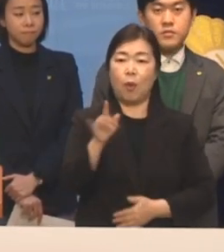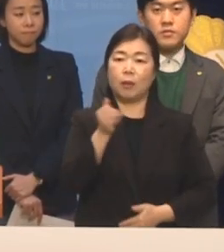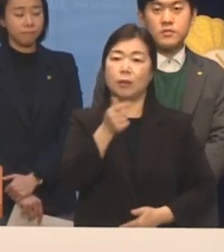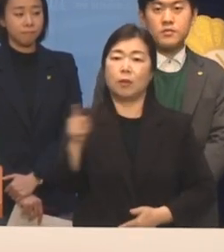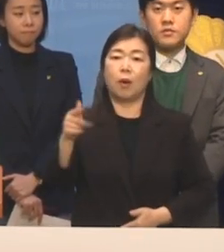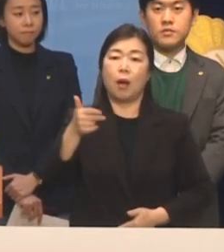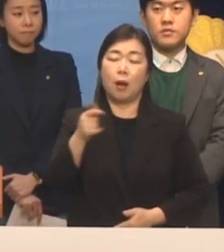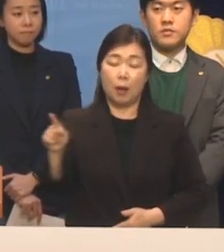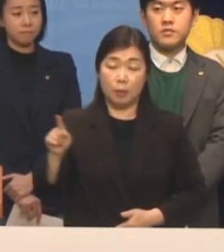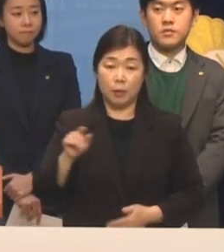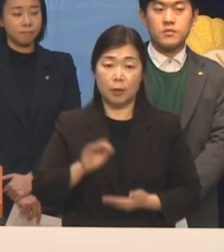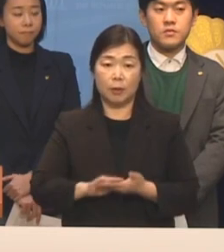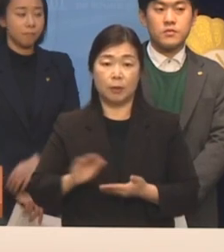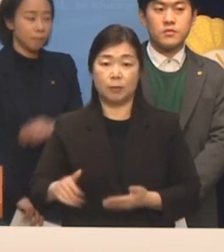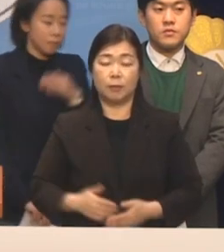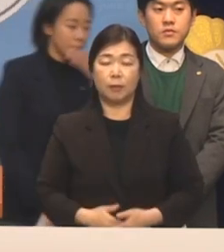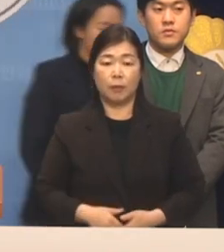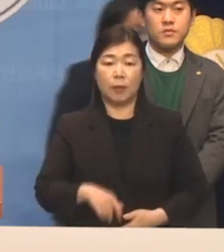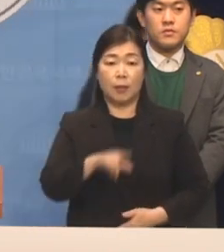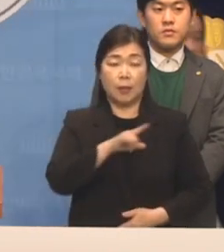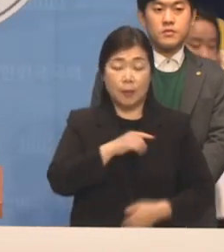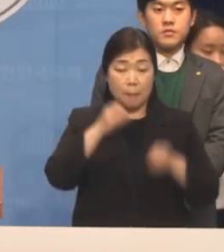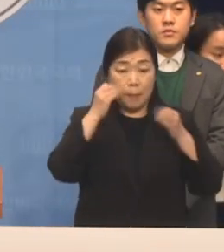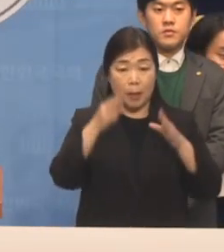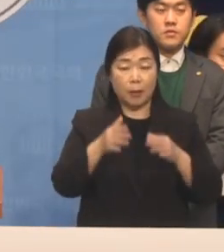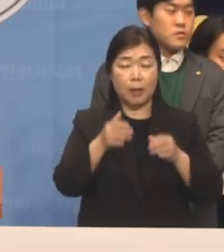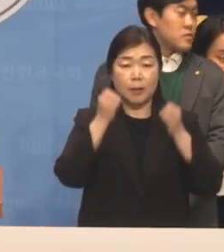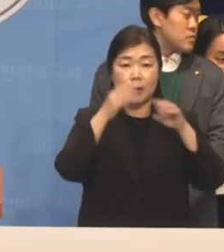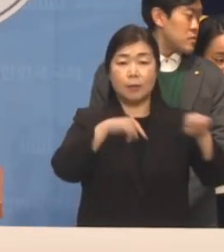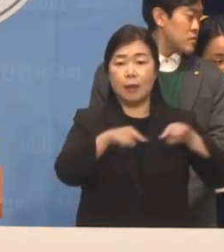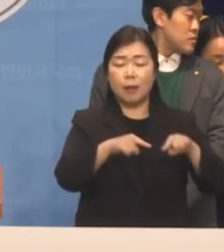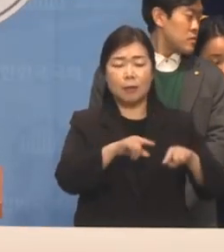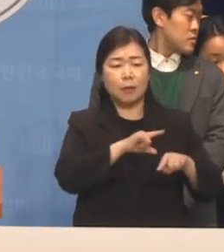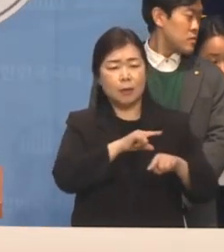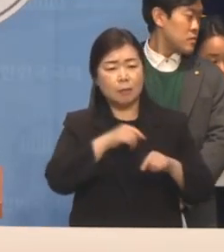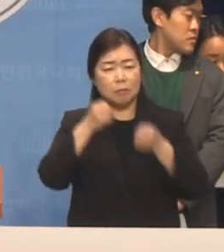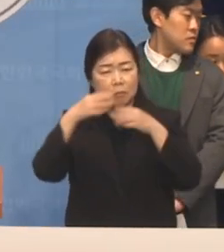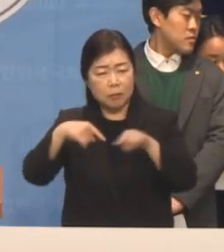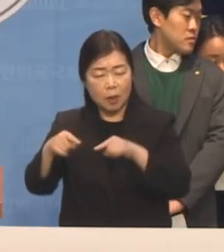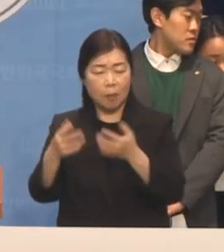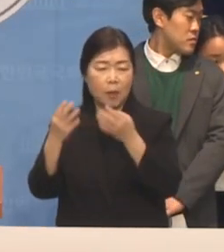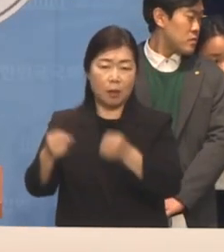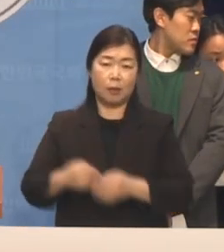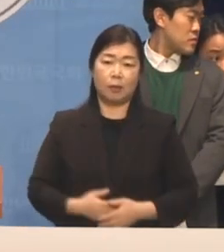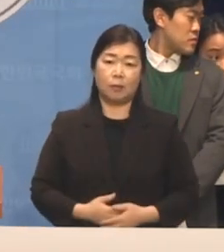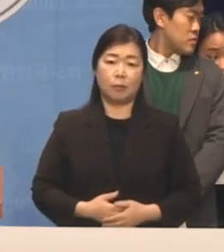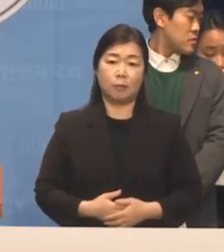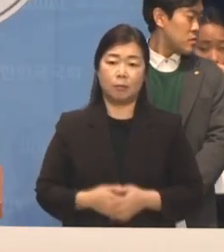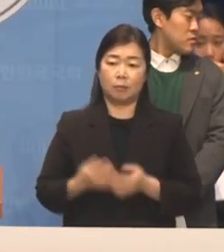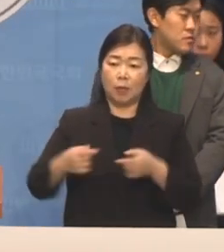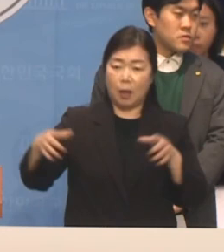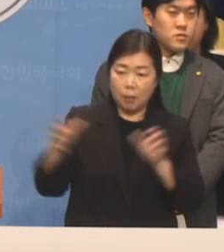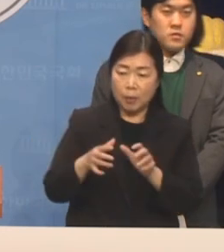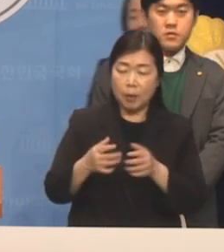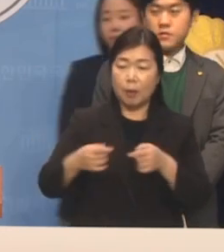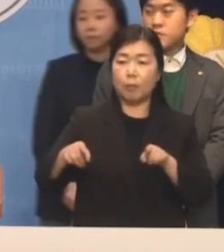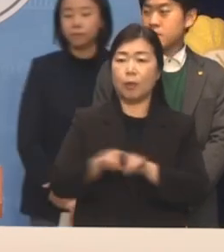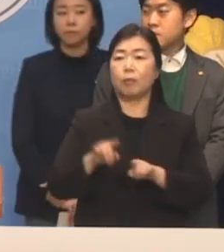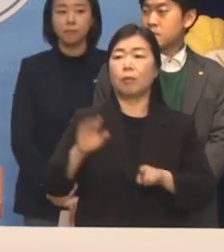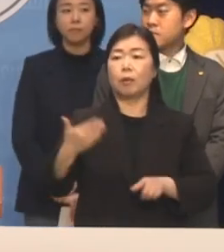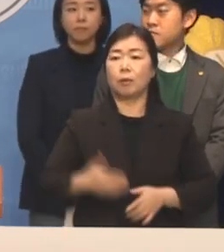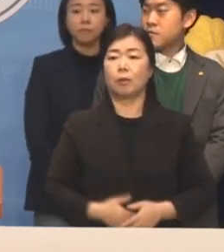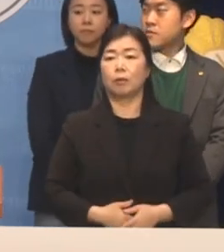황정화입니다. 이름도 신박한 신당들이 생겨나고 있습니다. 한때 한편이 되어